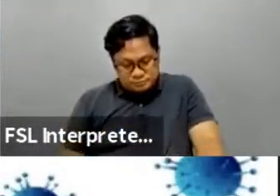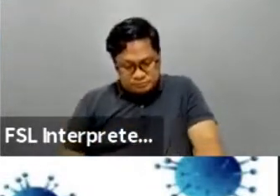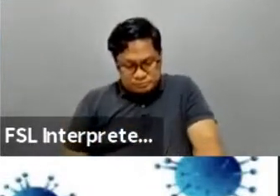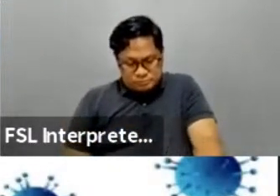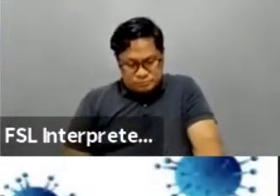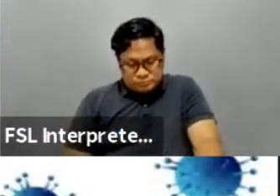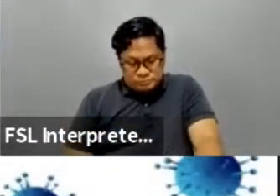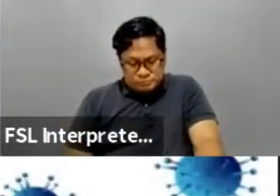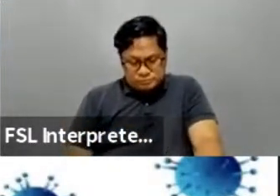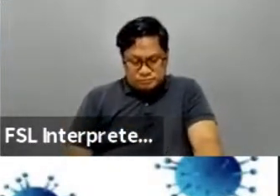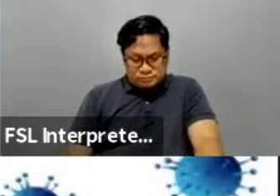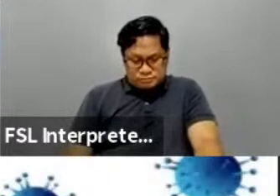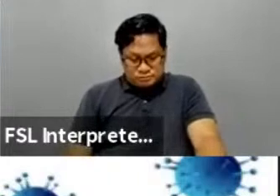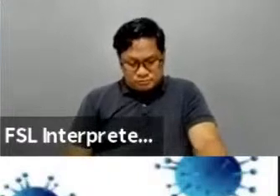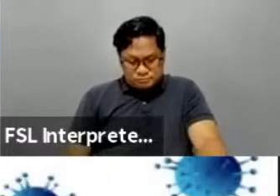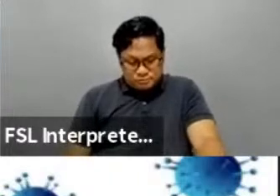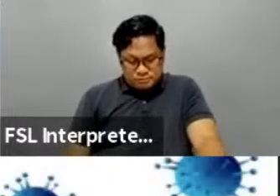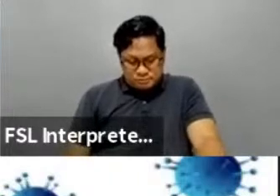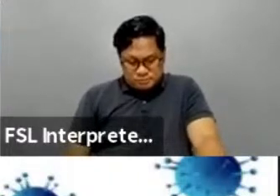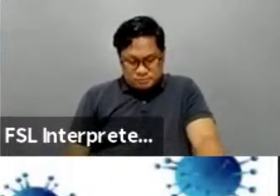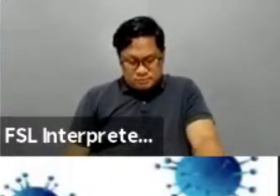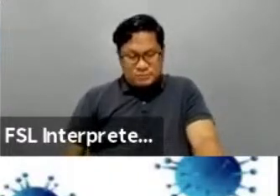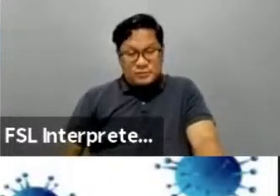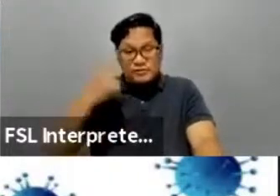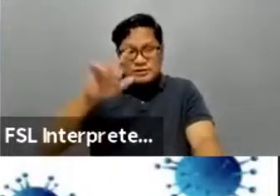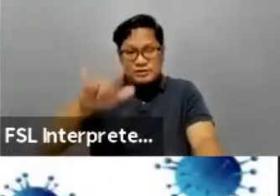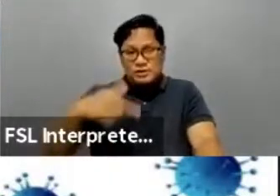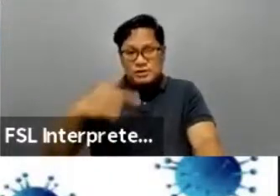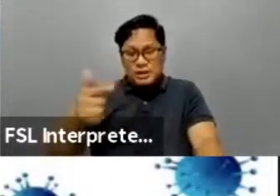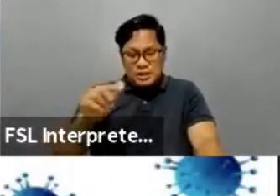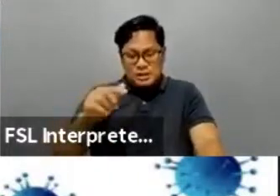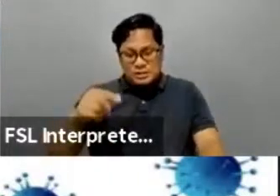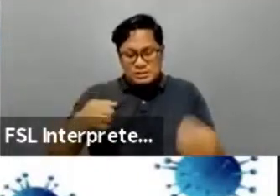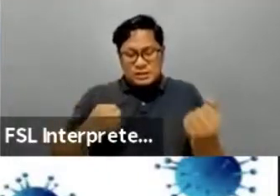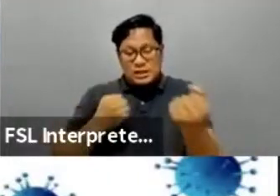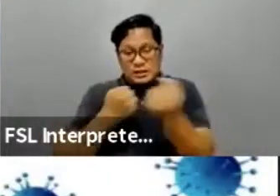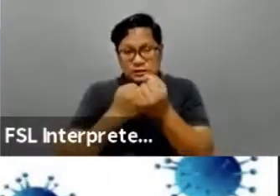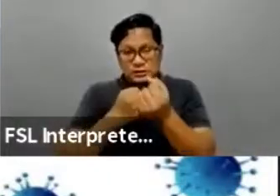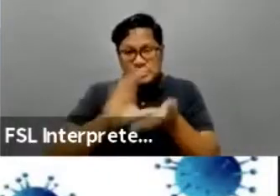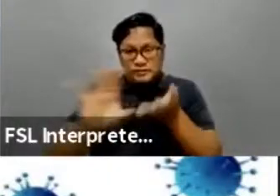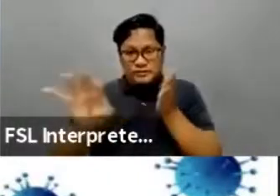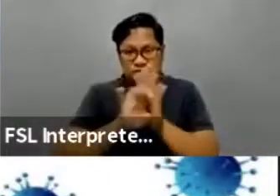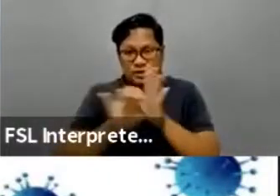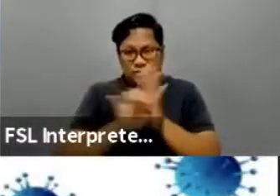Yun namang tungkol sa ayuda kasi syempre pagka ang tao ay hindi mo